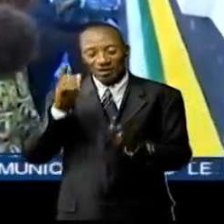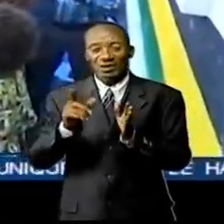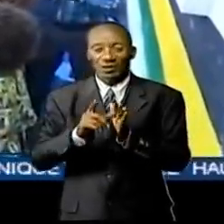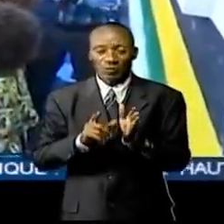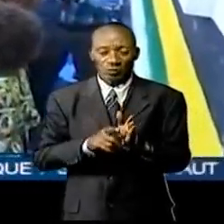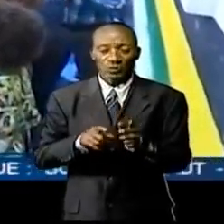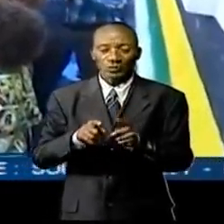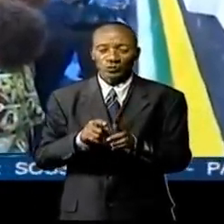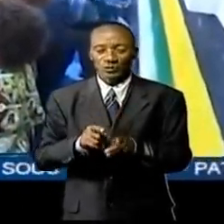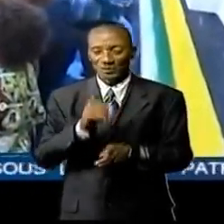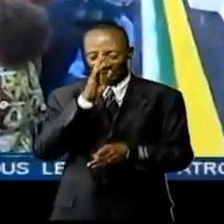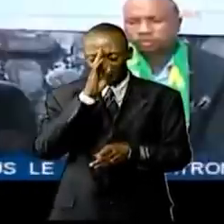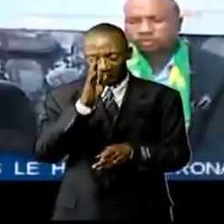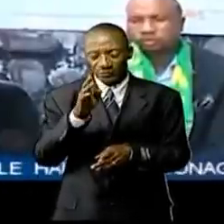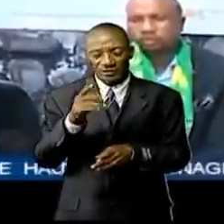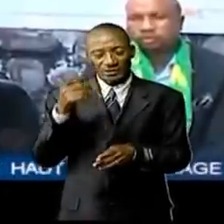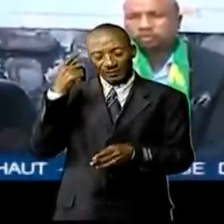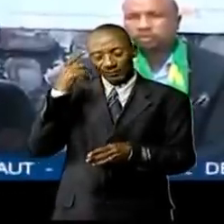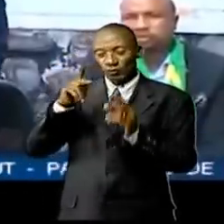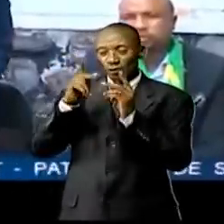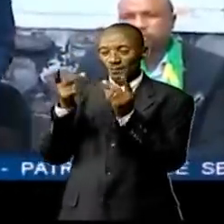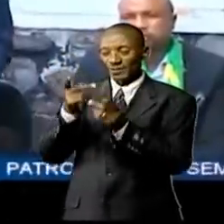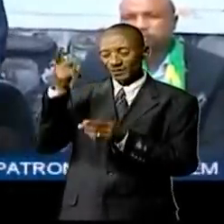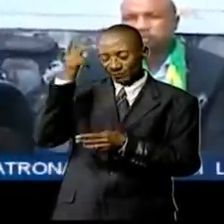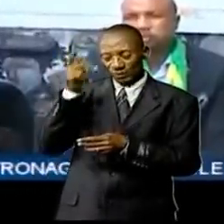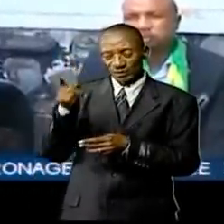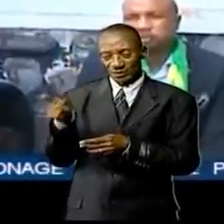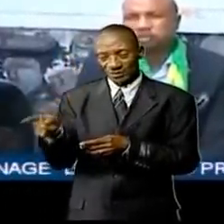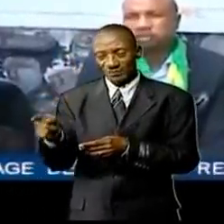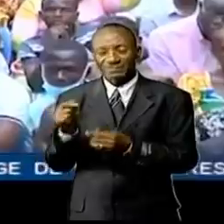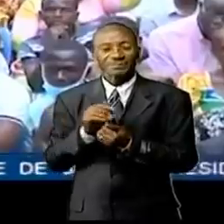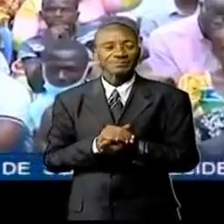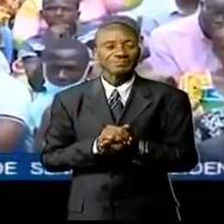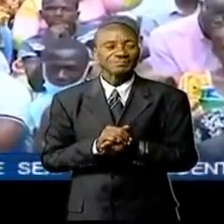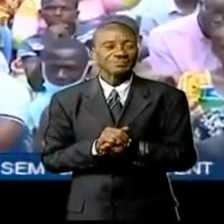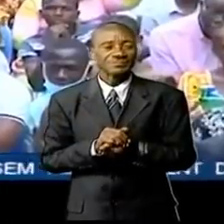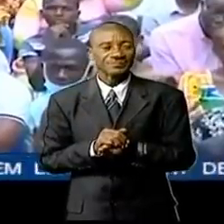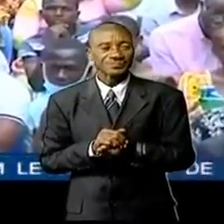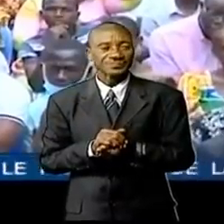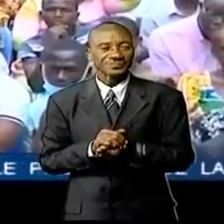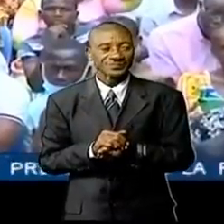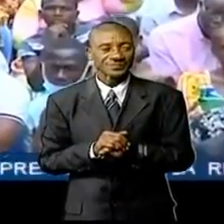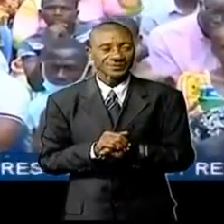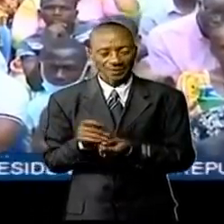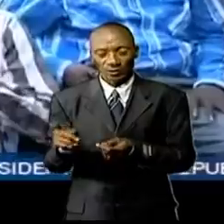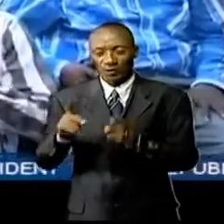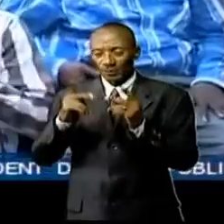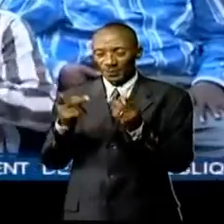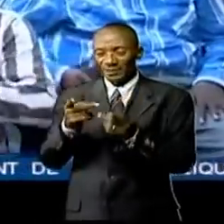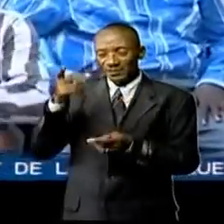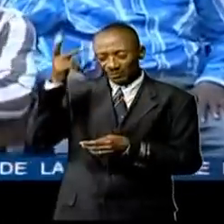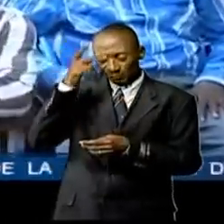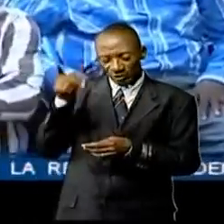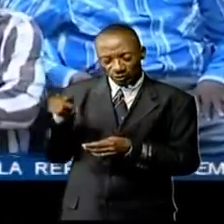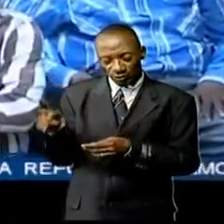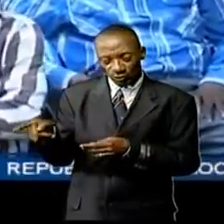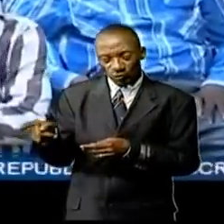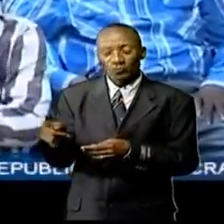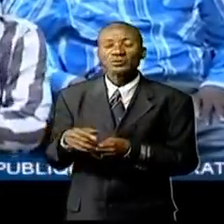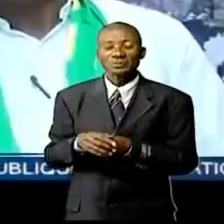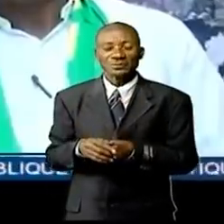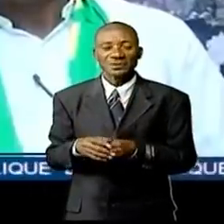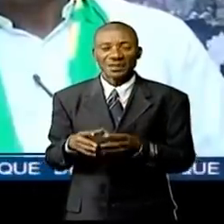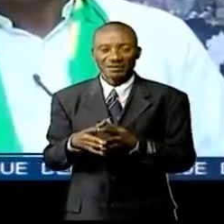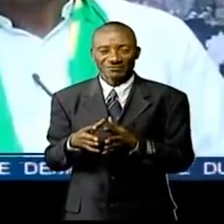national congolais, le président ad intérim de cette formation politique, cher au ministre d'État en charge de l'urbanisme et habitat, Pius